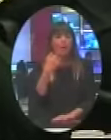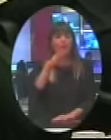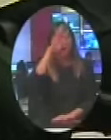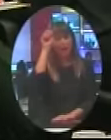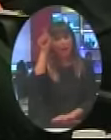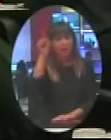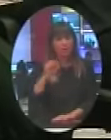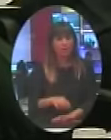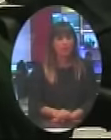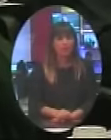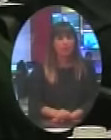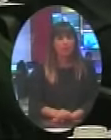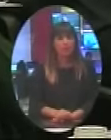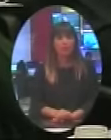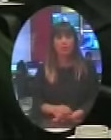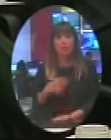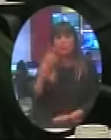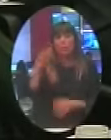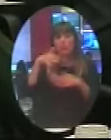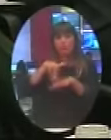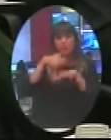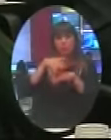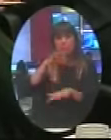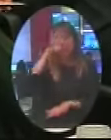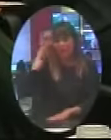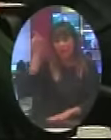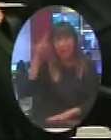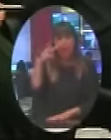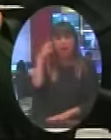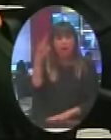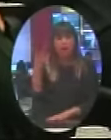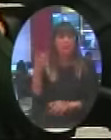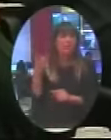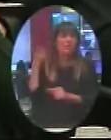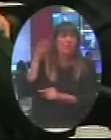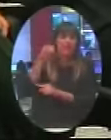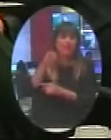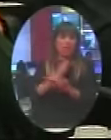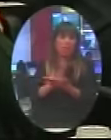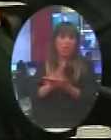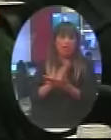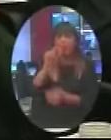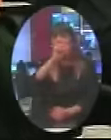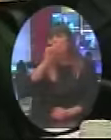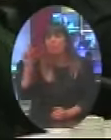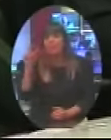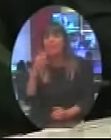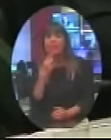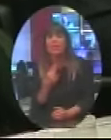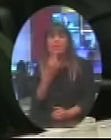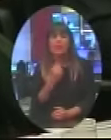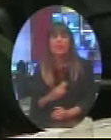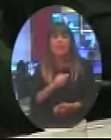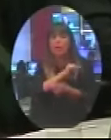באותו מצד בטהרן את הטילים עם הכתובת בעברית למחוק את